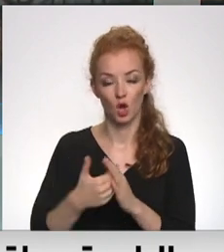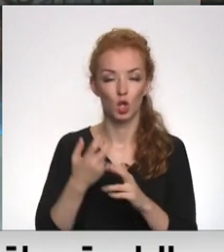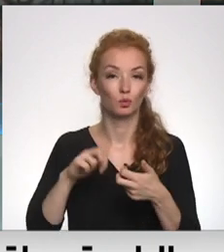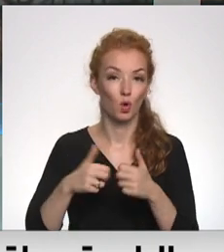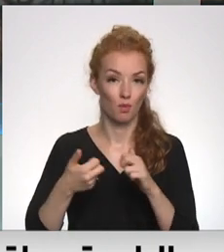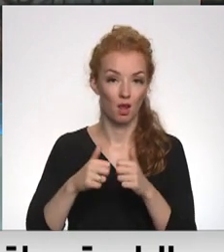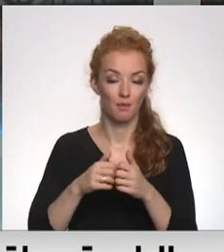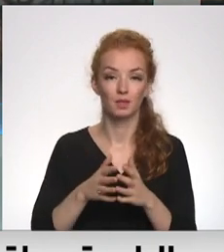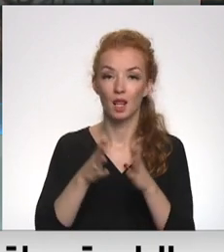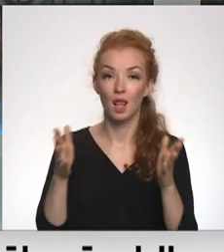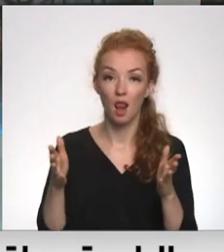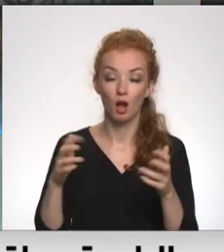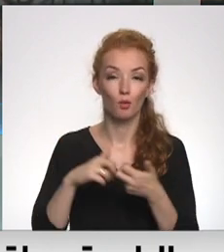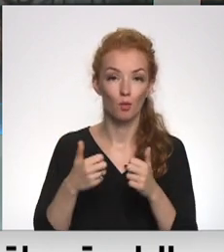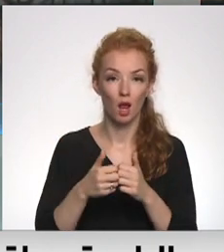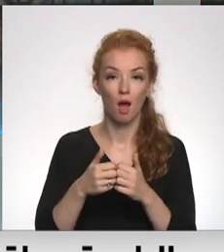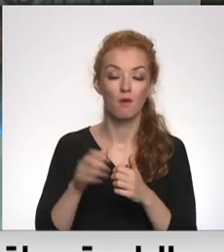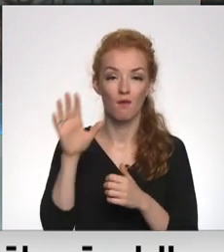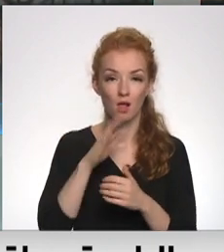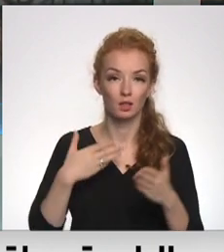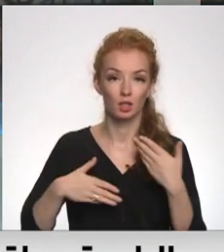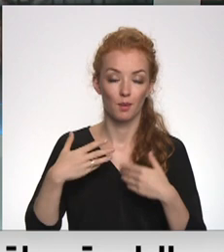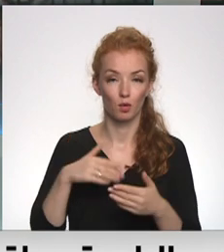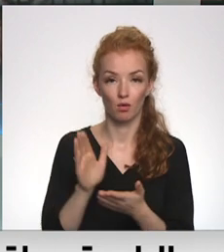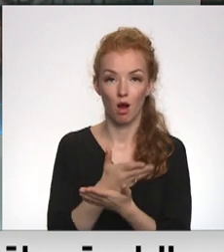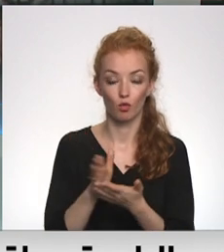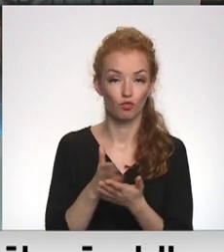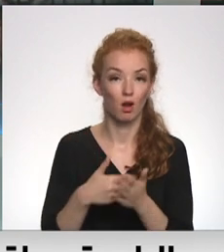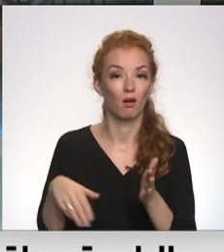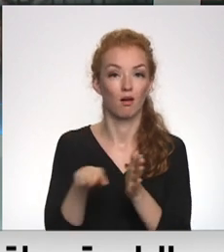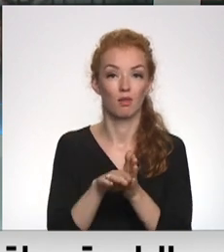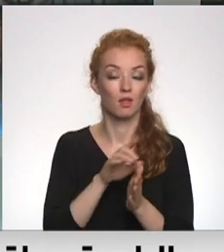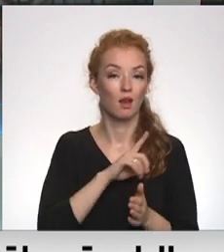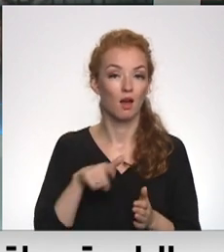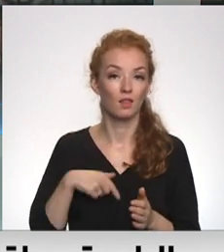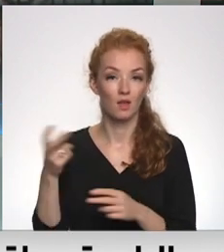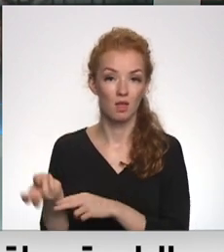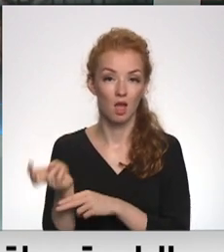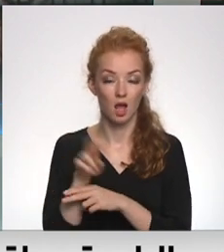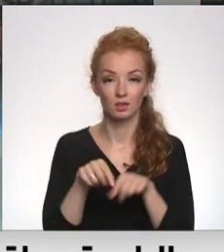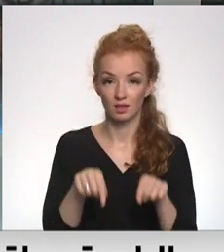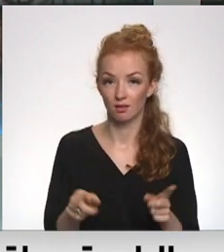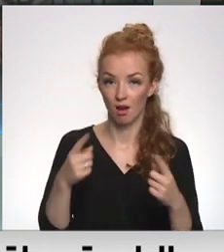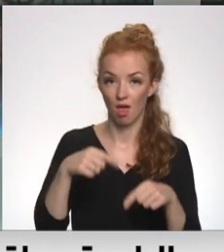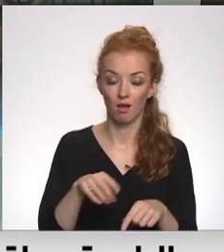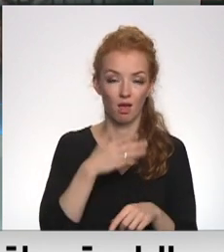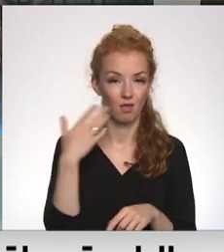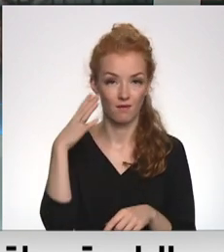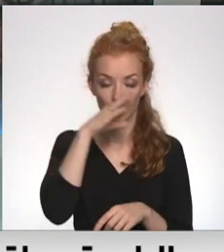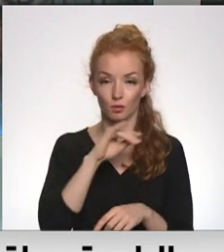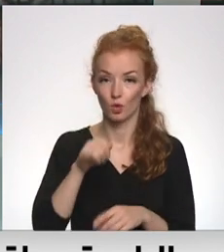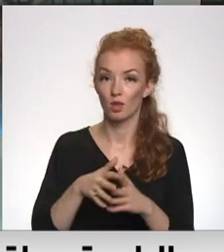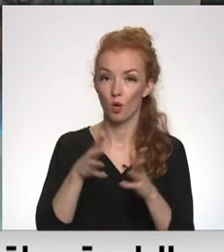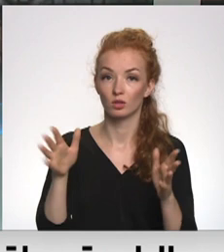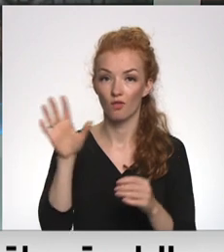problēmas. Lielākā no tām – centralizēto eksāmenu kārtošana klātienē. Latvijā ierasties noteiktajā laikā nevienmēr ir iespējams, jo